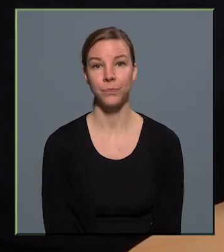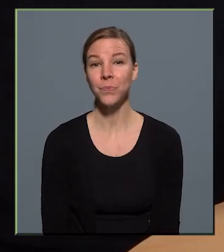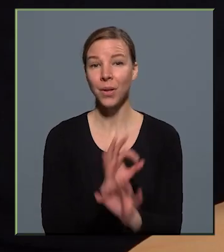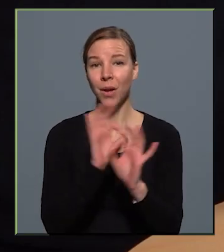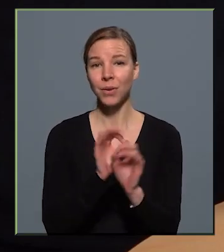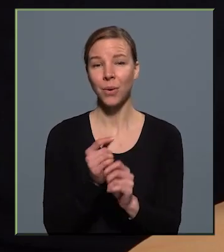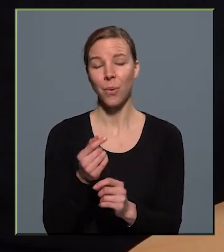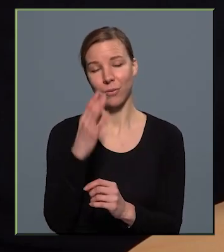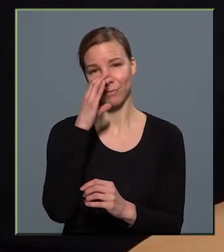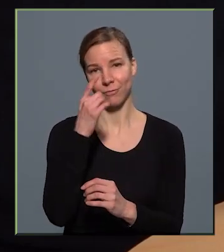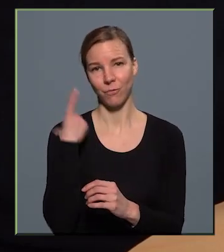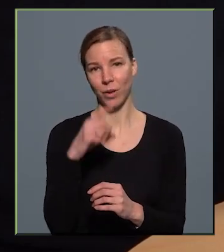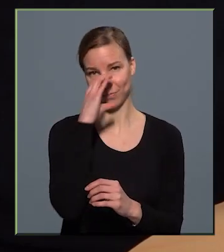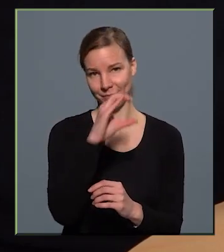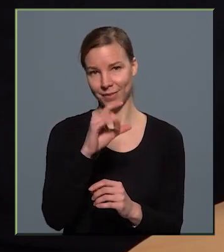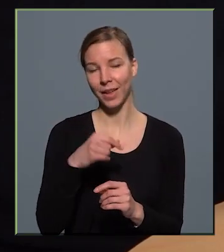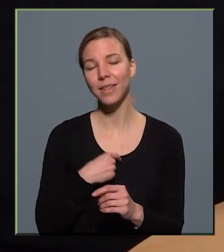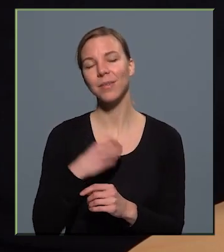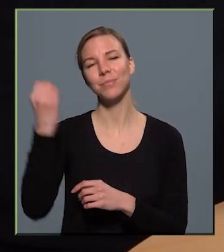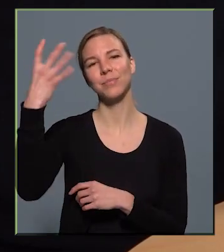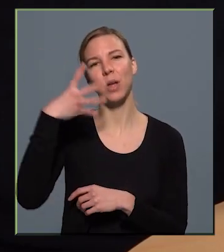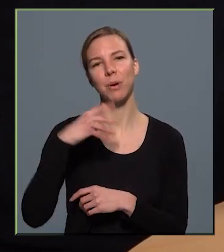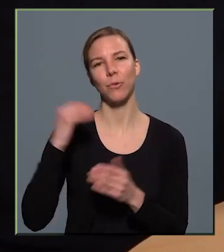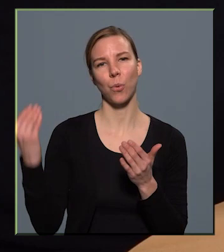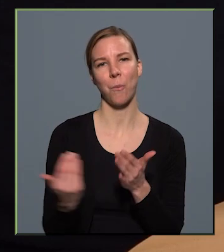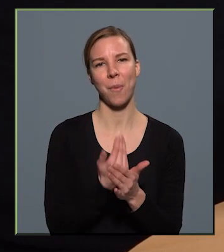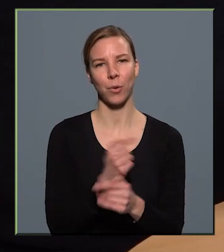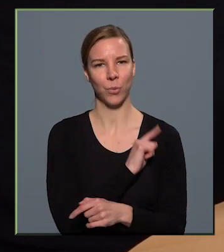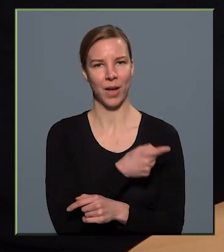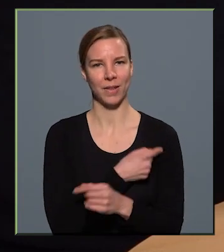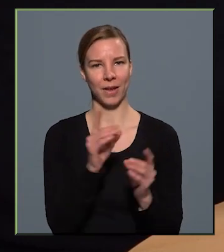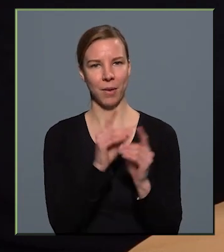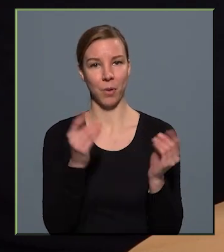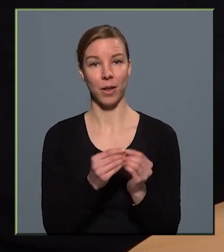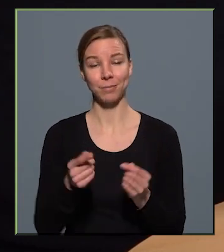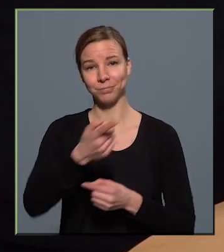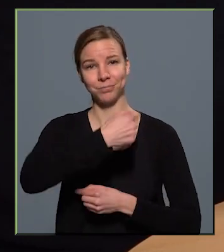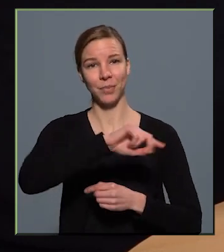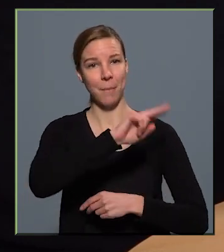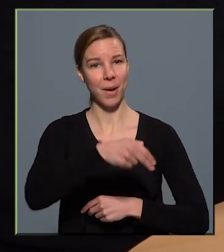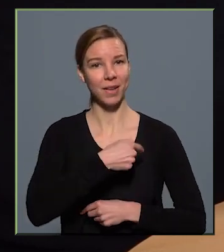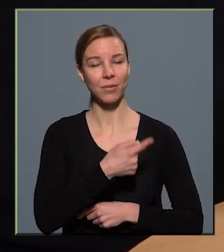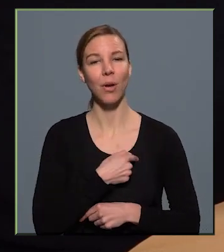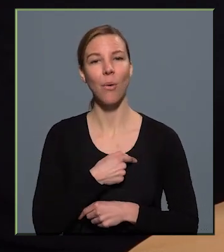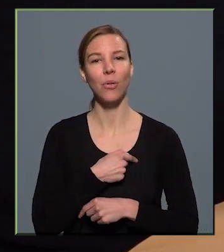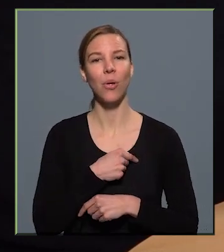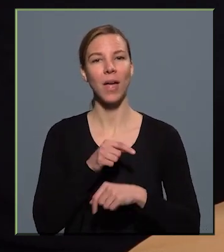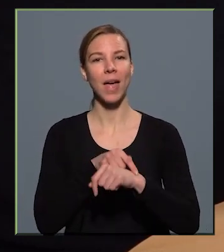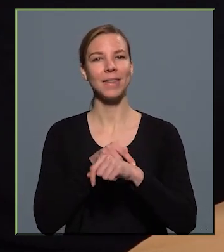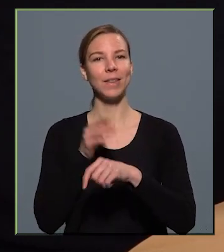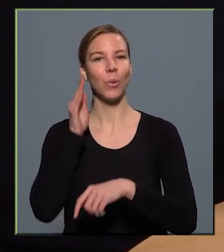Jó, hogy itt voltak velünk a Napraforgó megújuló energiamagazin, ezúttal meginvitálta önöket egy időutazásra a